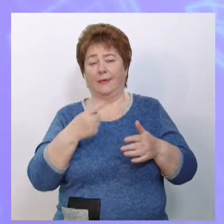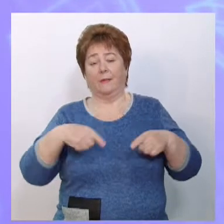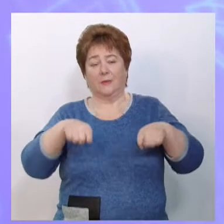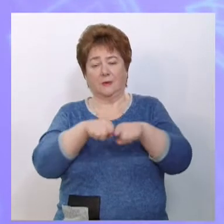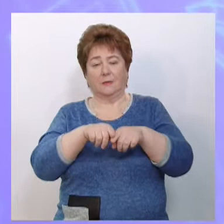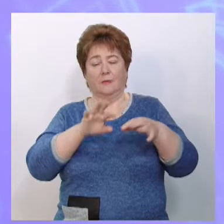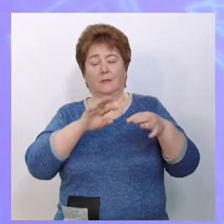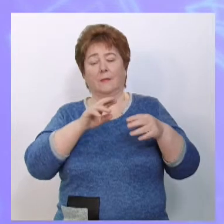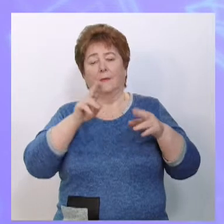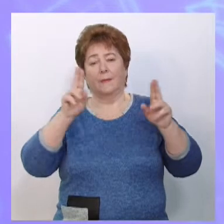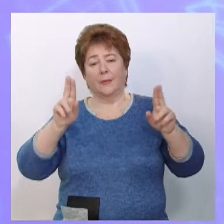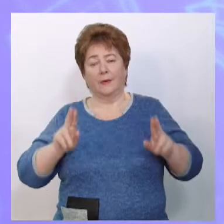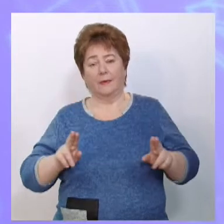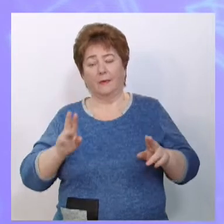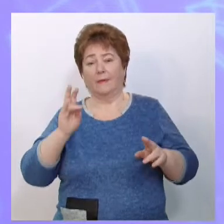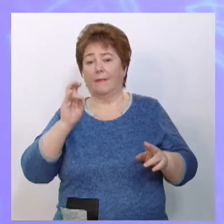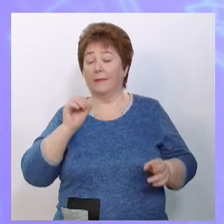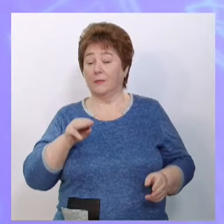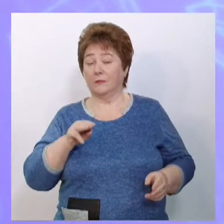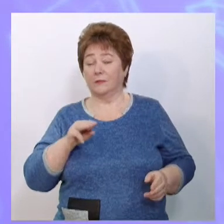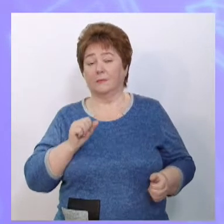тем же правилом. Нет.